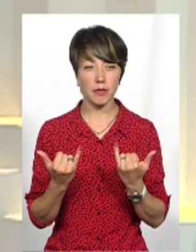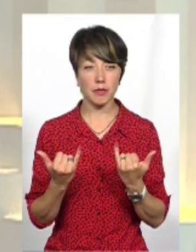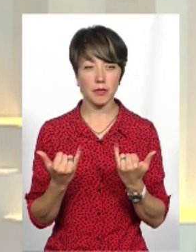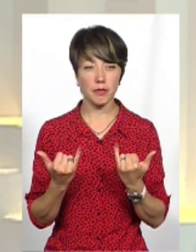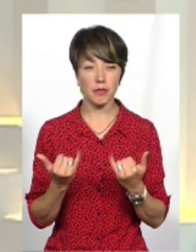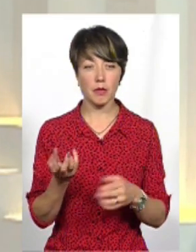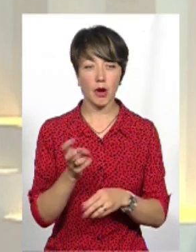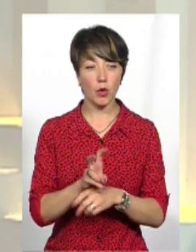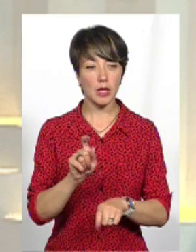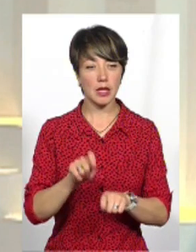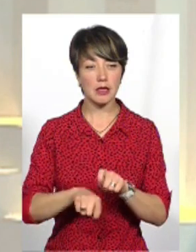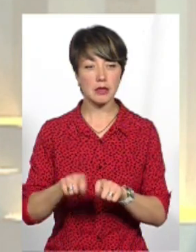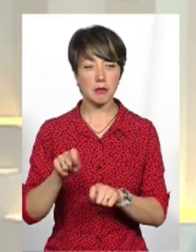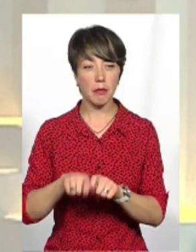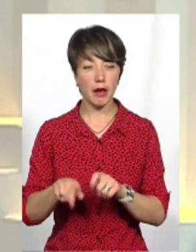приходить інспектор